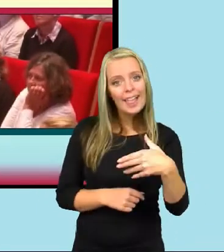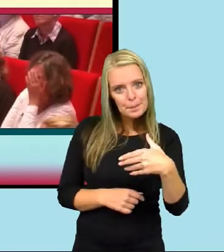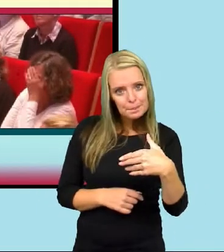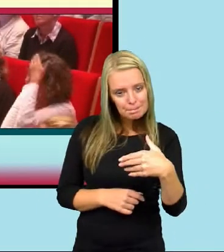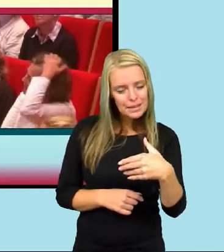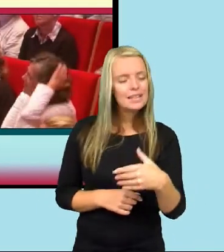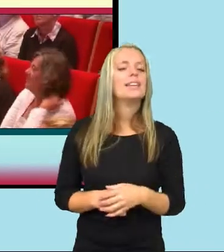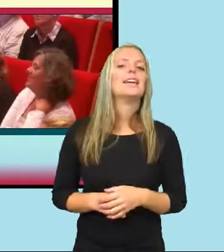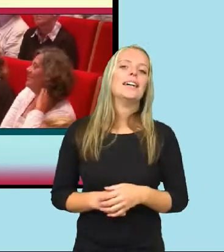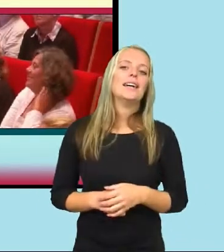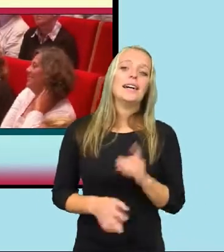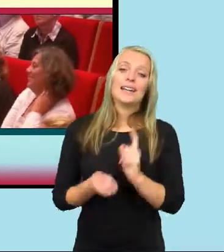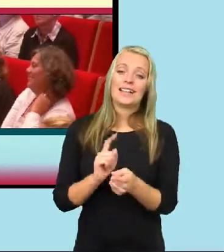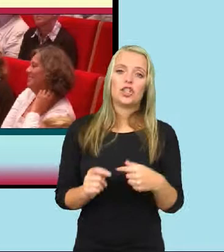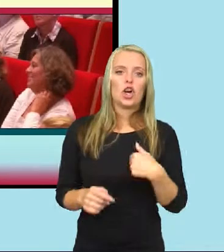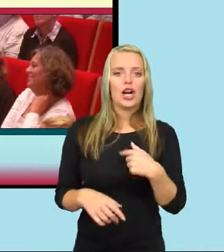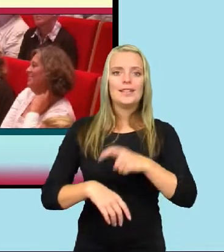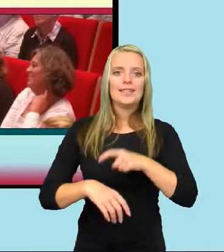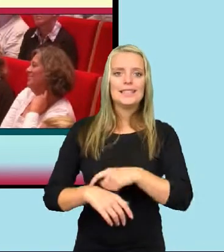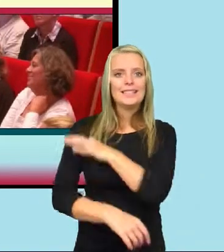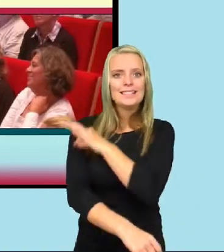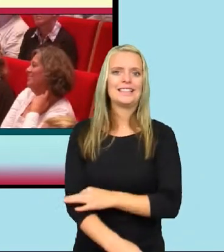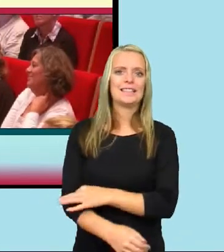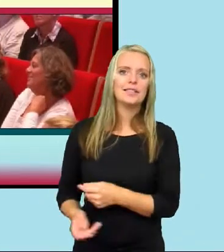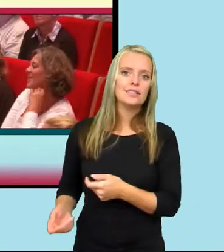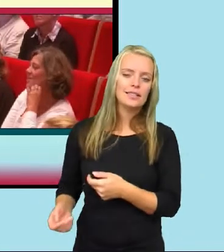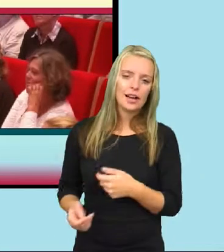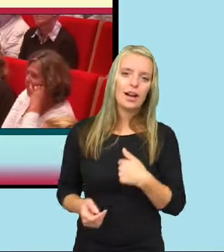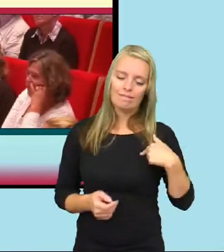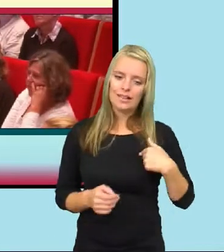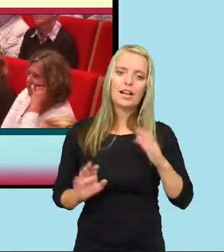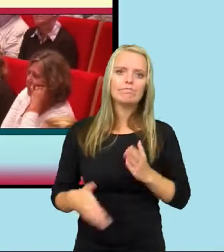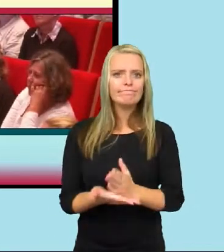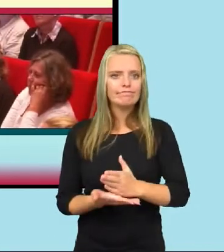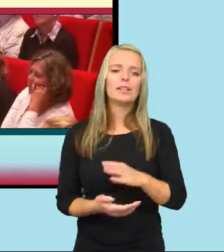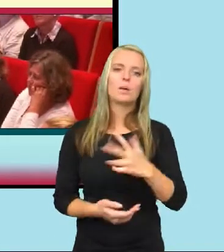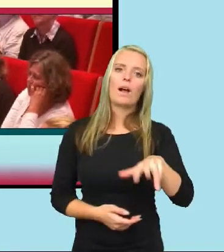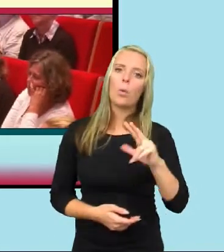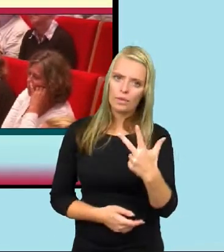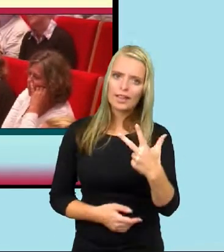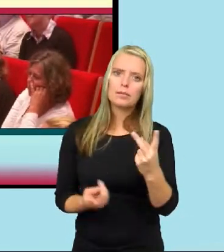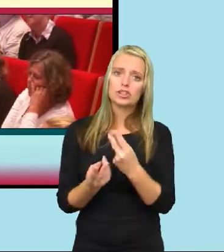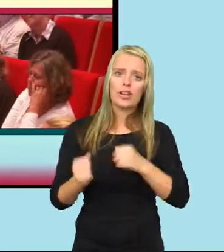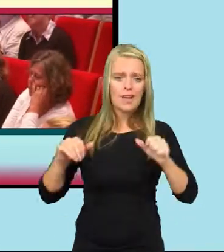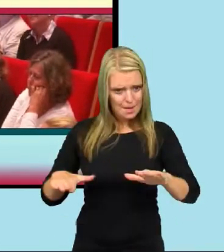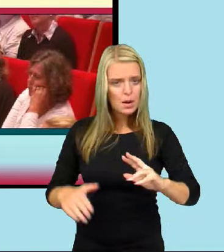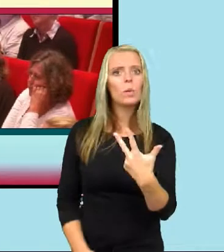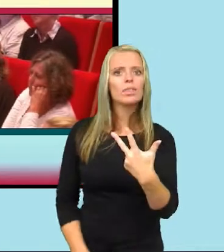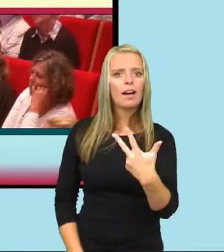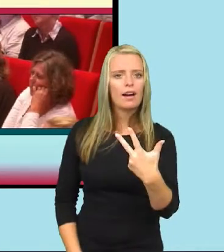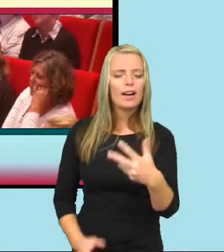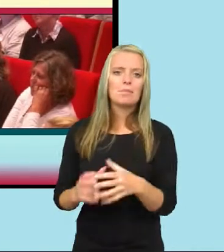jag alltså kanske tidsfascist. Det vill säga, om man bestämt klockan 8, då ska man vara hemma 8. Men hon har ju